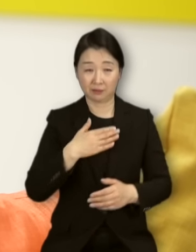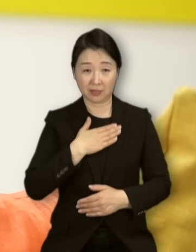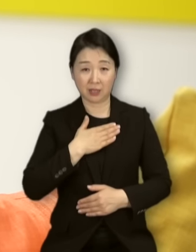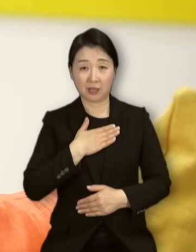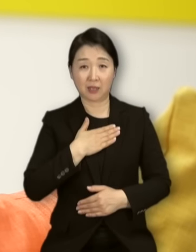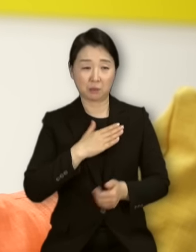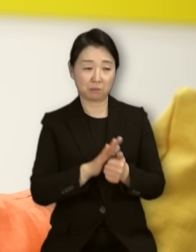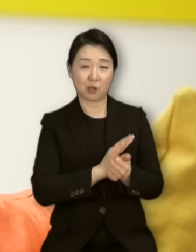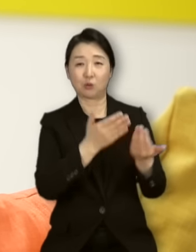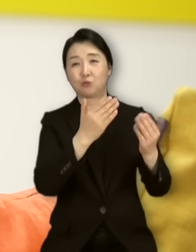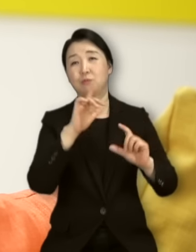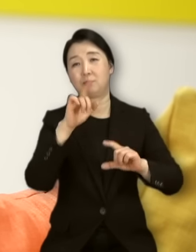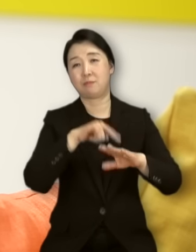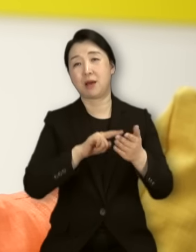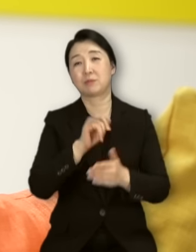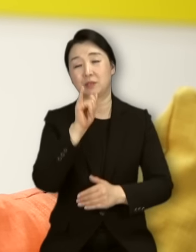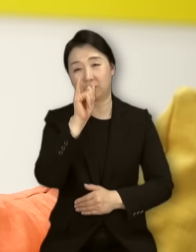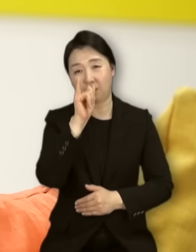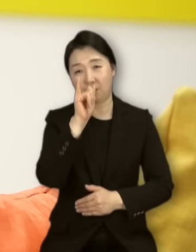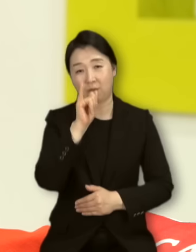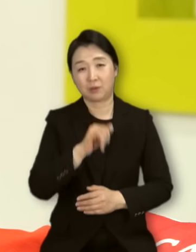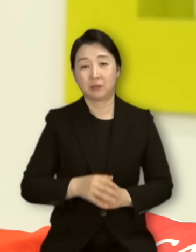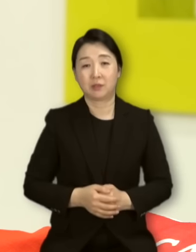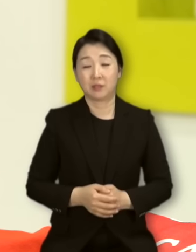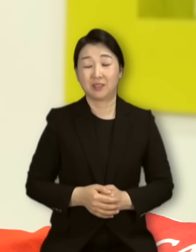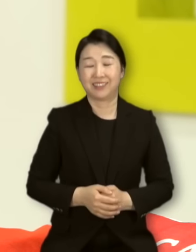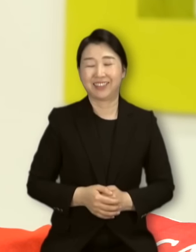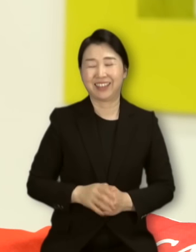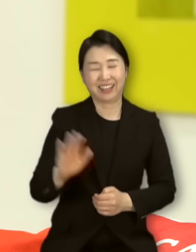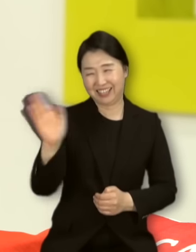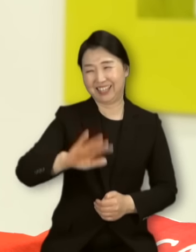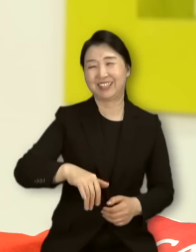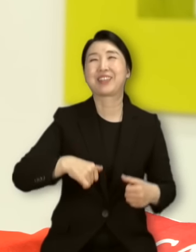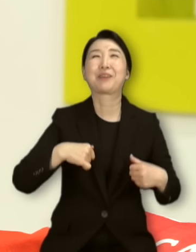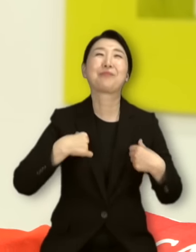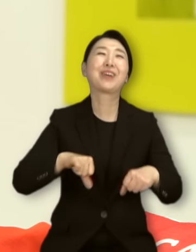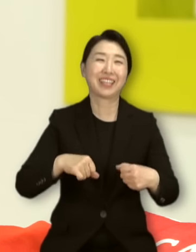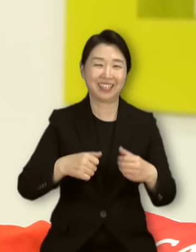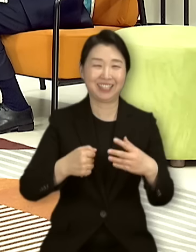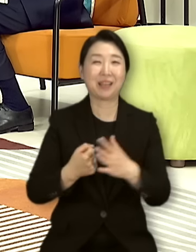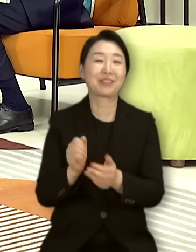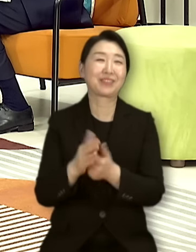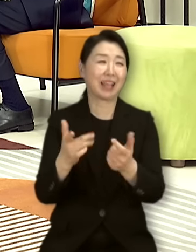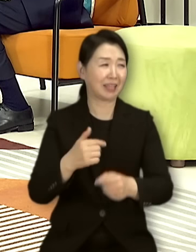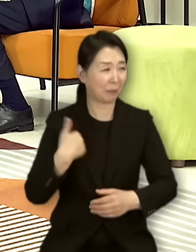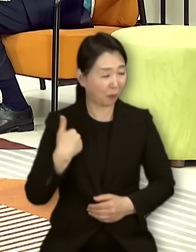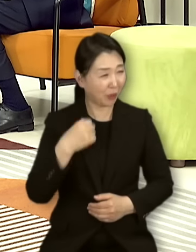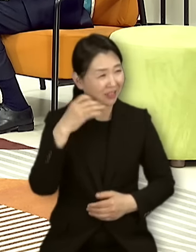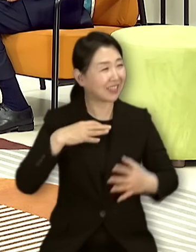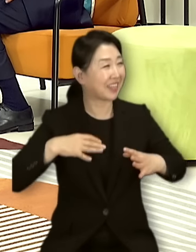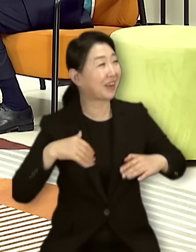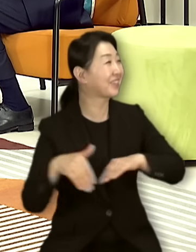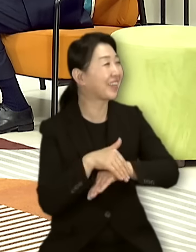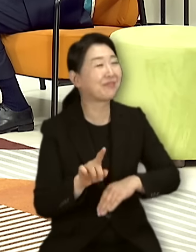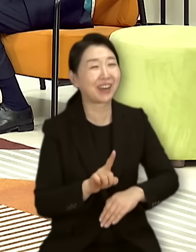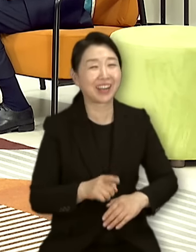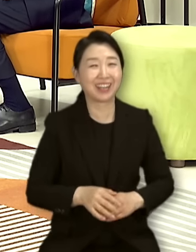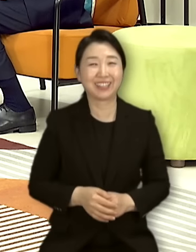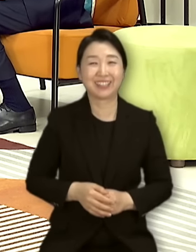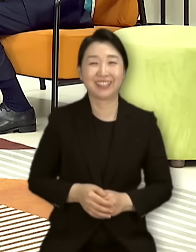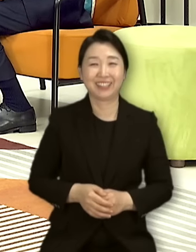저를 배려는 마음 그런 것들이 그거는 포기해서 그런 거죠 아 나 그것도 모르고 자랑하고 다녔는데